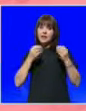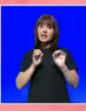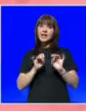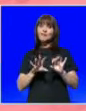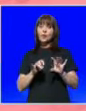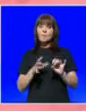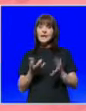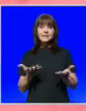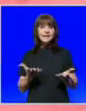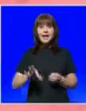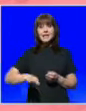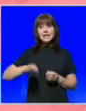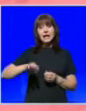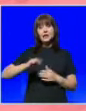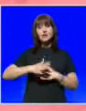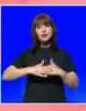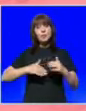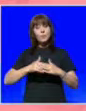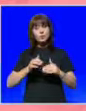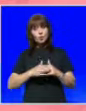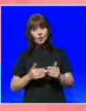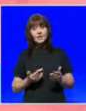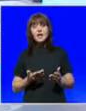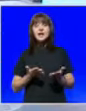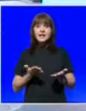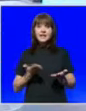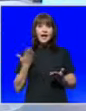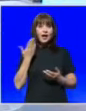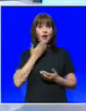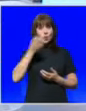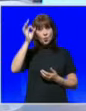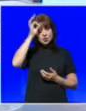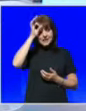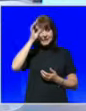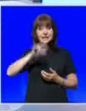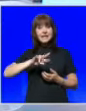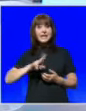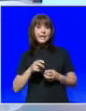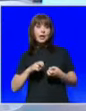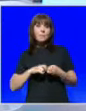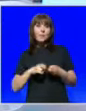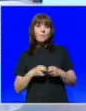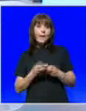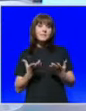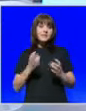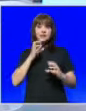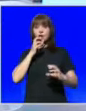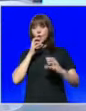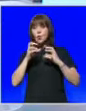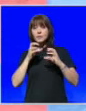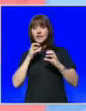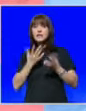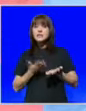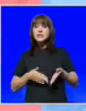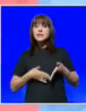на качествената подготовка на учениците или пък има проблем, който трябва по някакъв начин да бъде комуникиран, да бъде подпомогнато